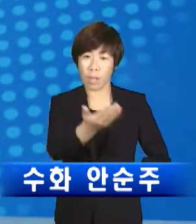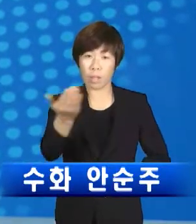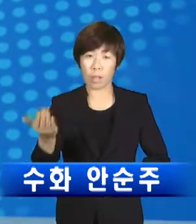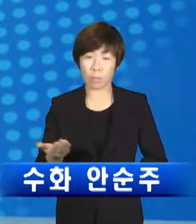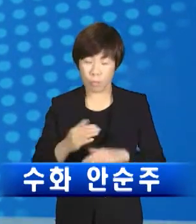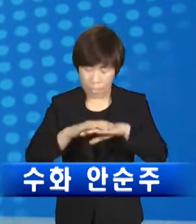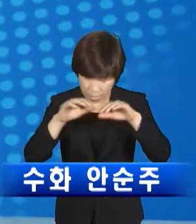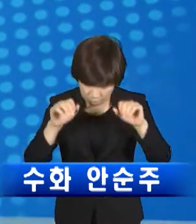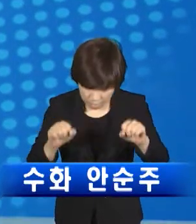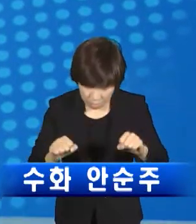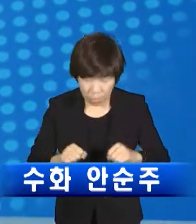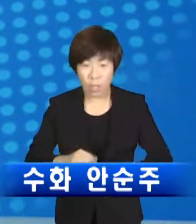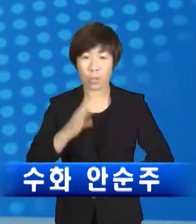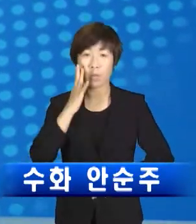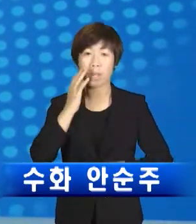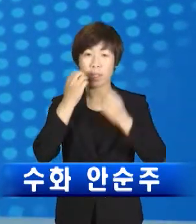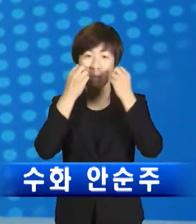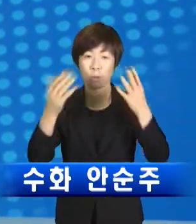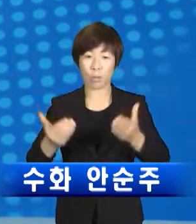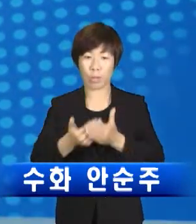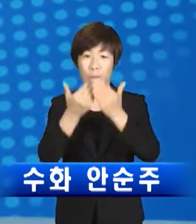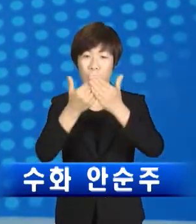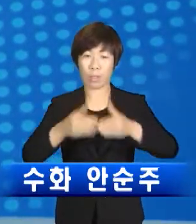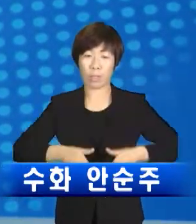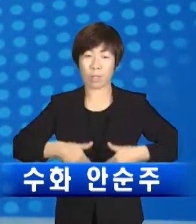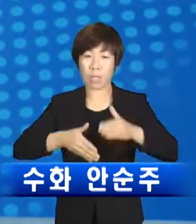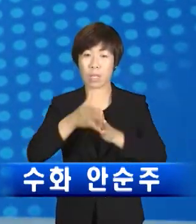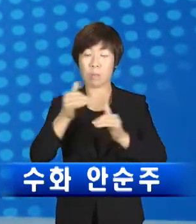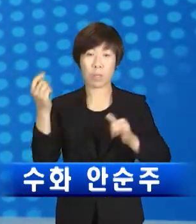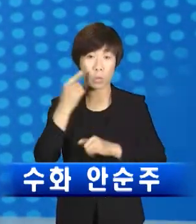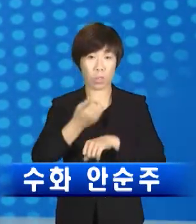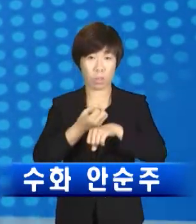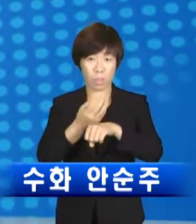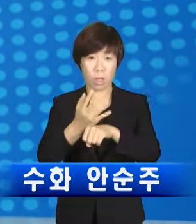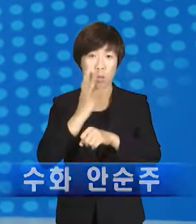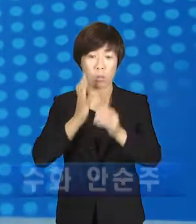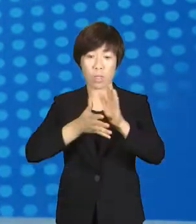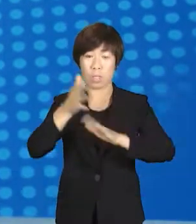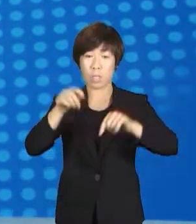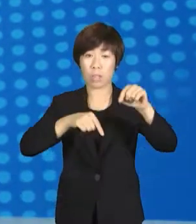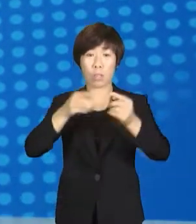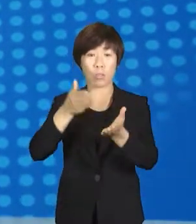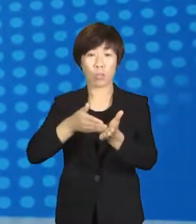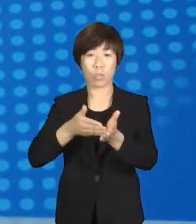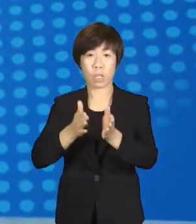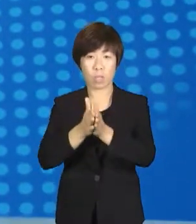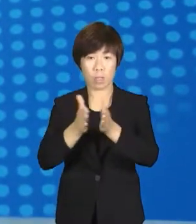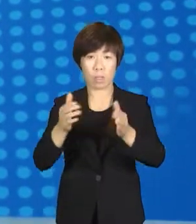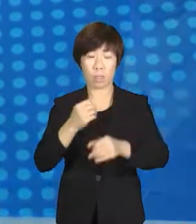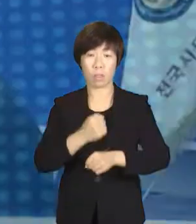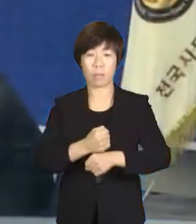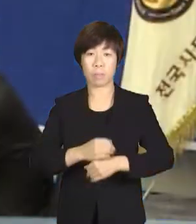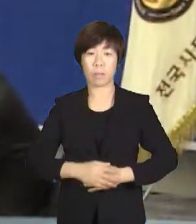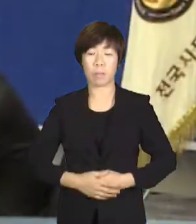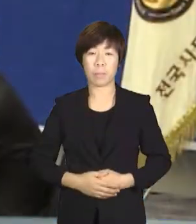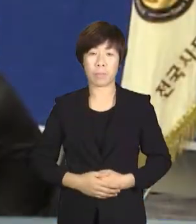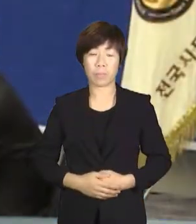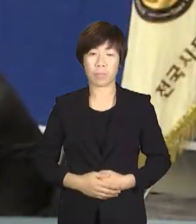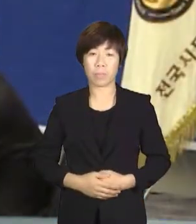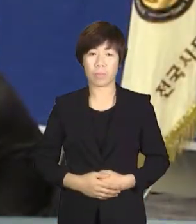시청자 여러분 안녕하십니까? 울산의 새로운 도약과 따뜻한 시민들의 소식을 전하는 울산 시정 뉴스 지금부터 시작하겠습니다.